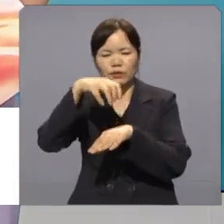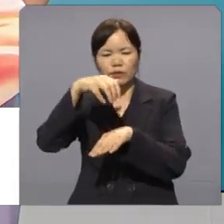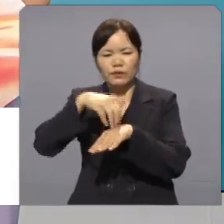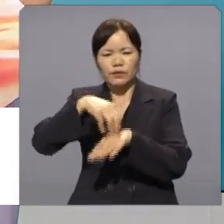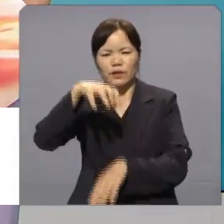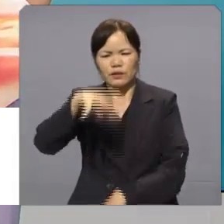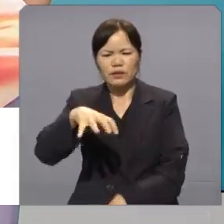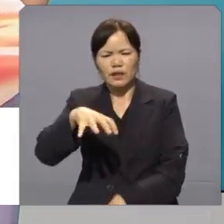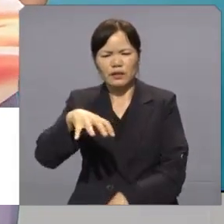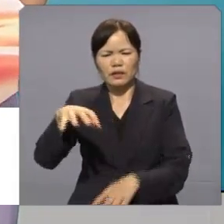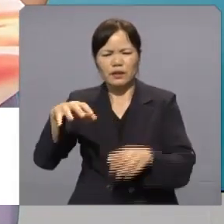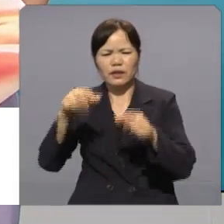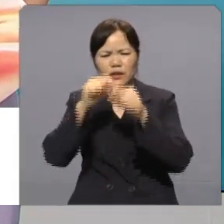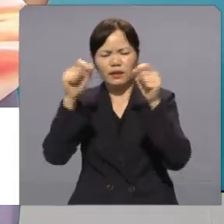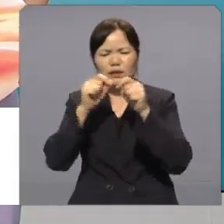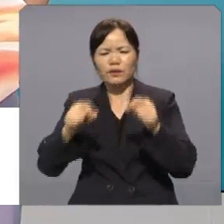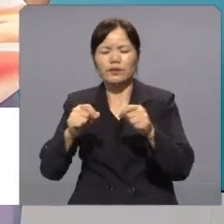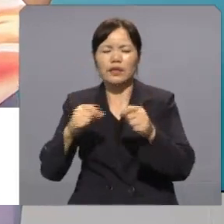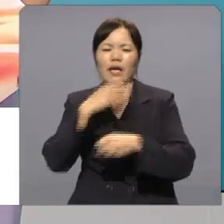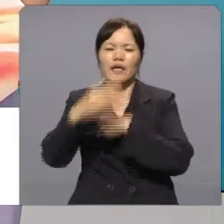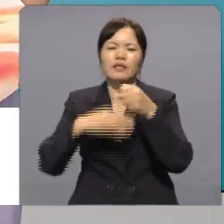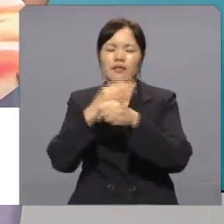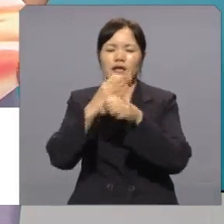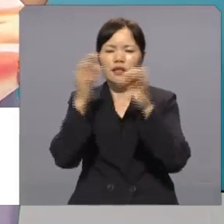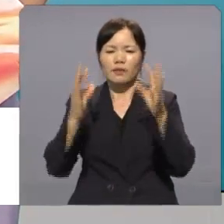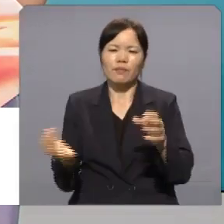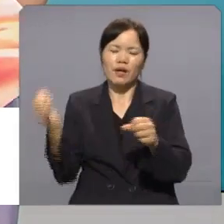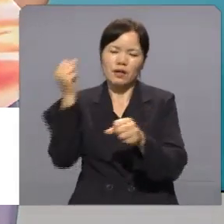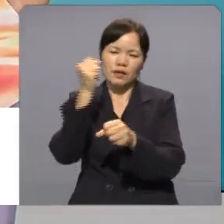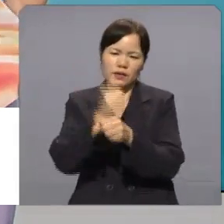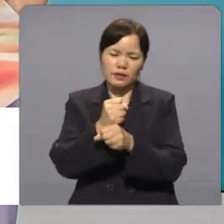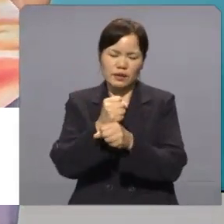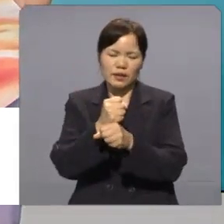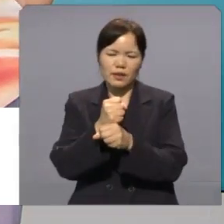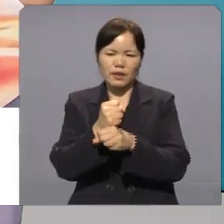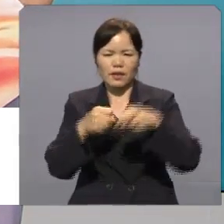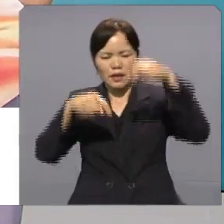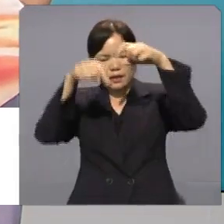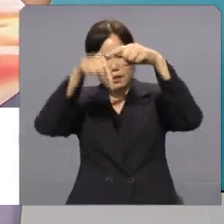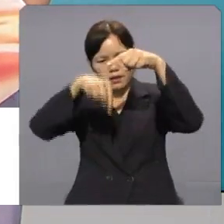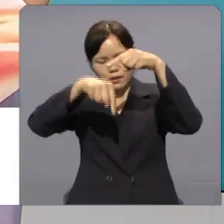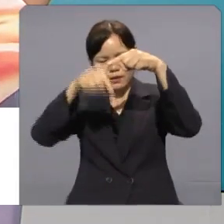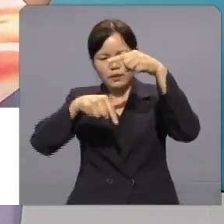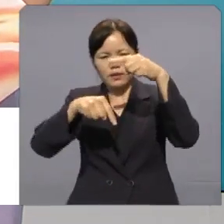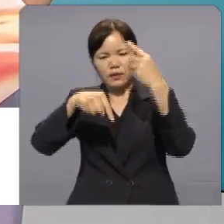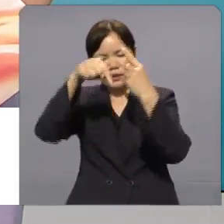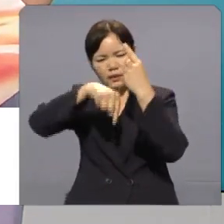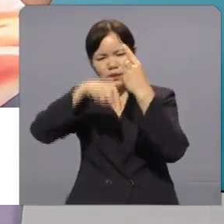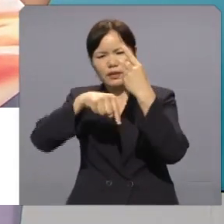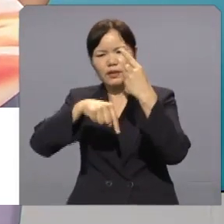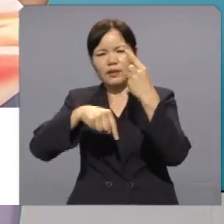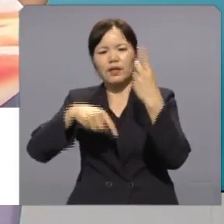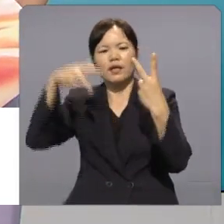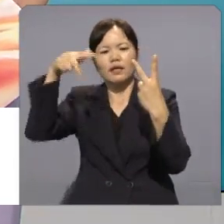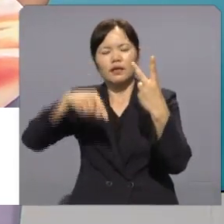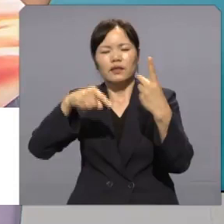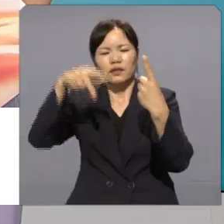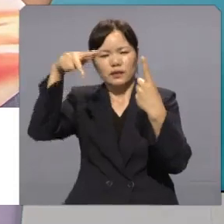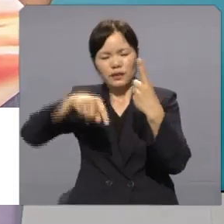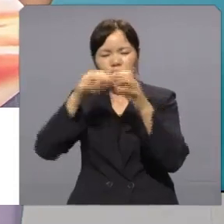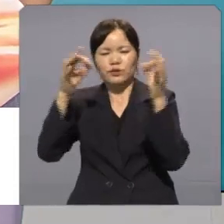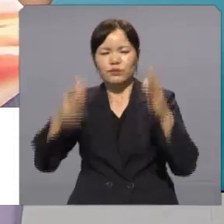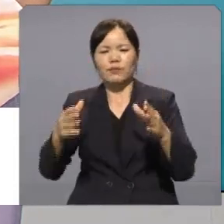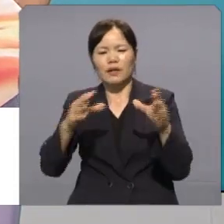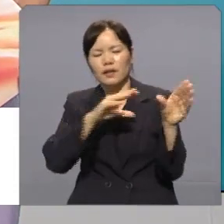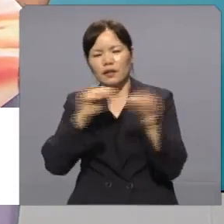빠졌습니다. 4년 만에 재개된 헬기 사격은 일주일 만에 멈췄고 전차와 야포 사격이라도 이어가려던 미군의 계획도 쉽지